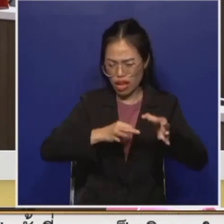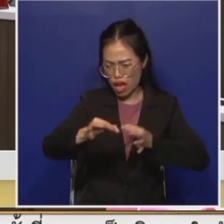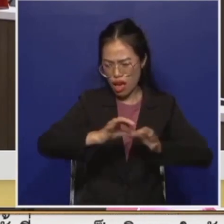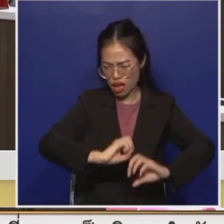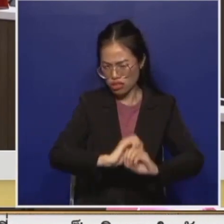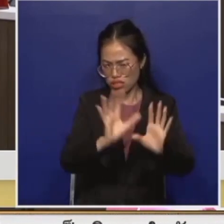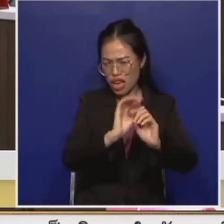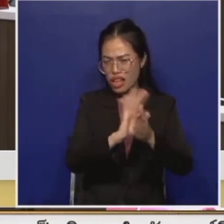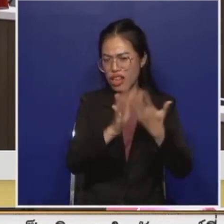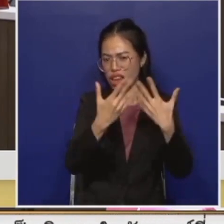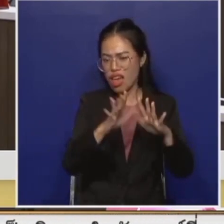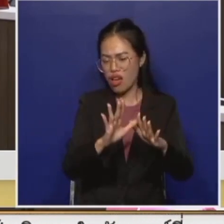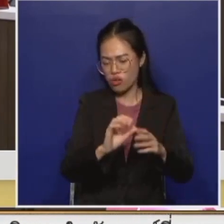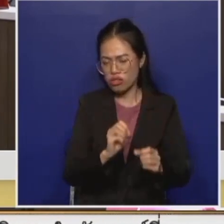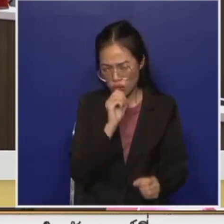้วในตัวความข้อกเหรอ